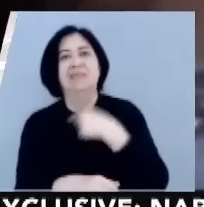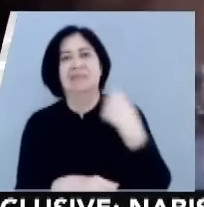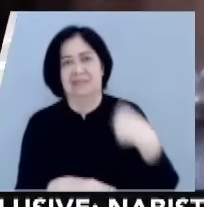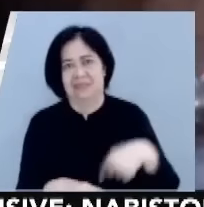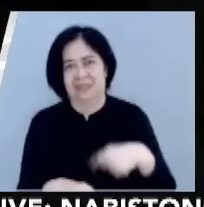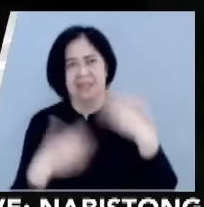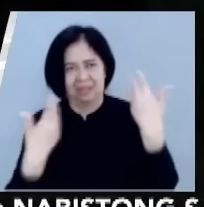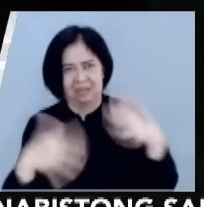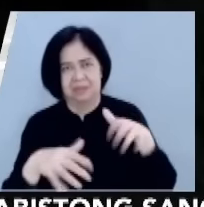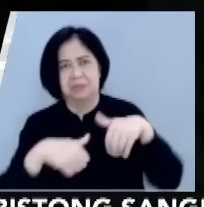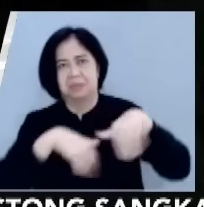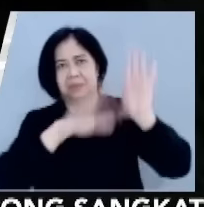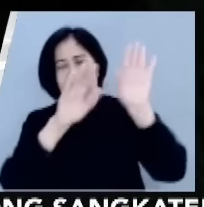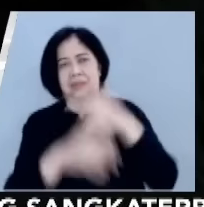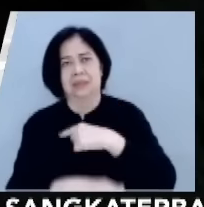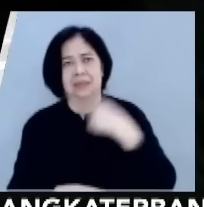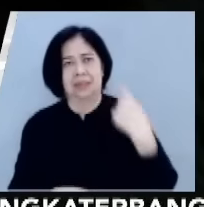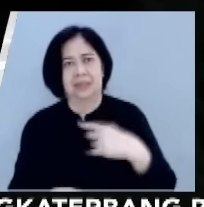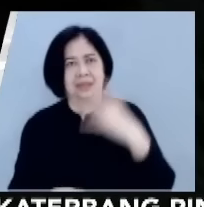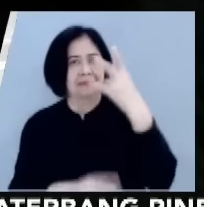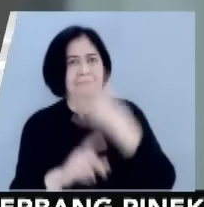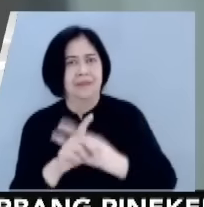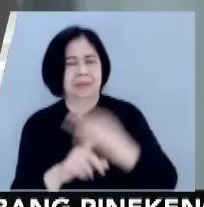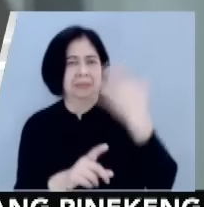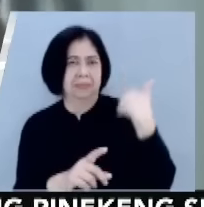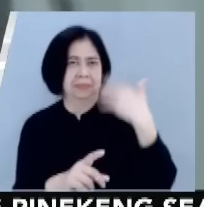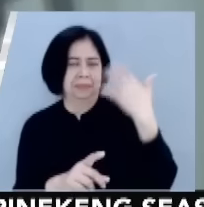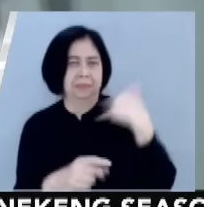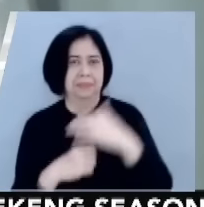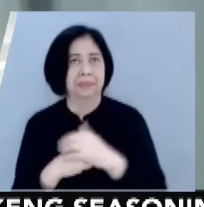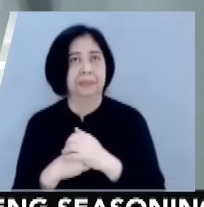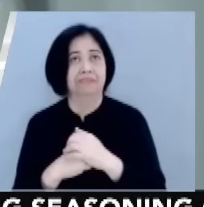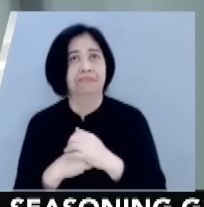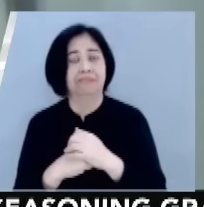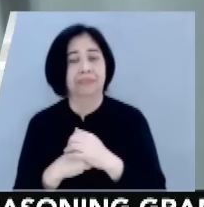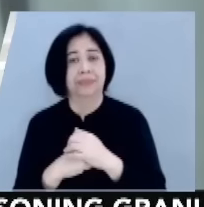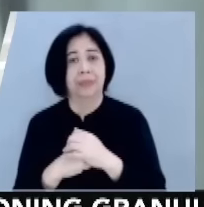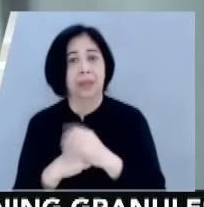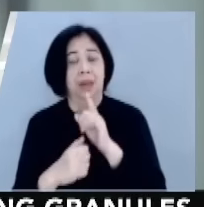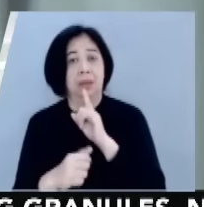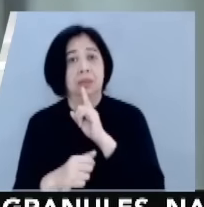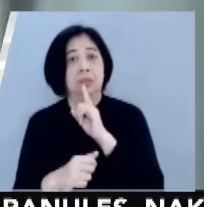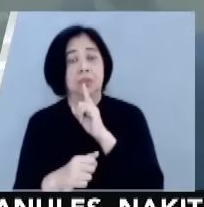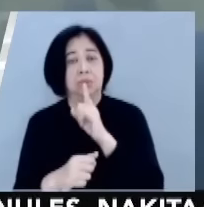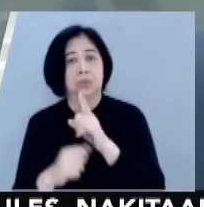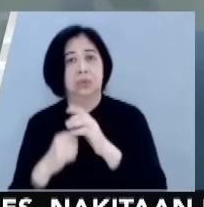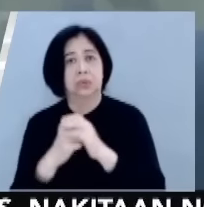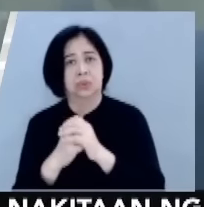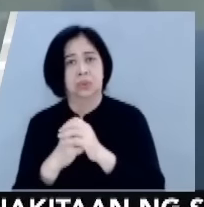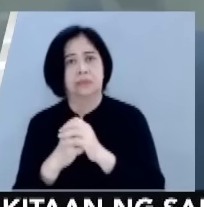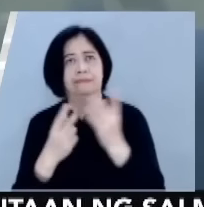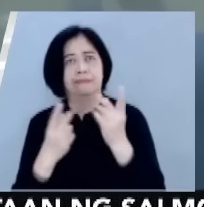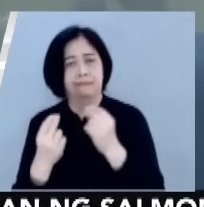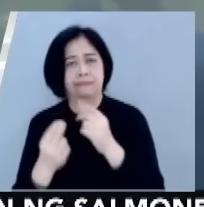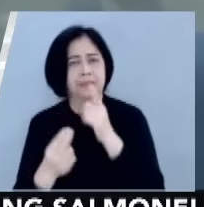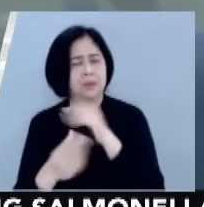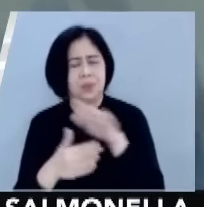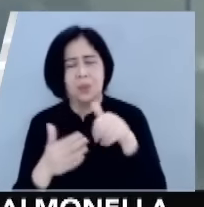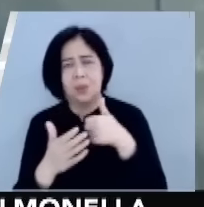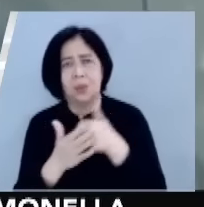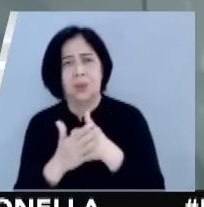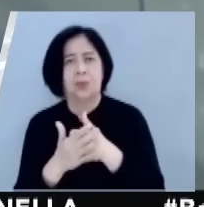sa China, 7 buwan na ang nakalilipas. Ang sigurado raw, gagawin ni Lucky ang lahat para